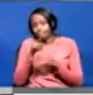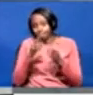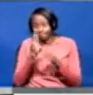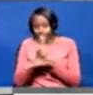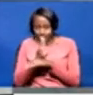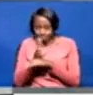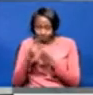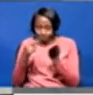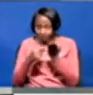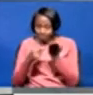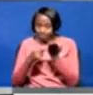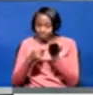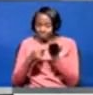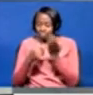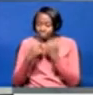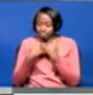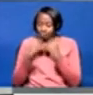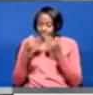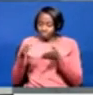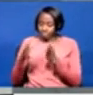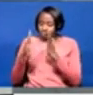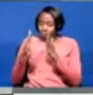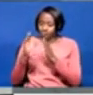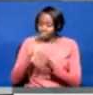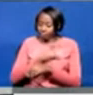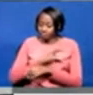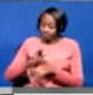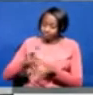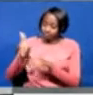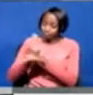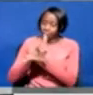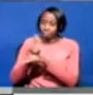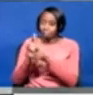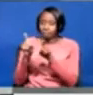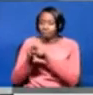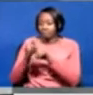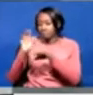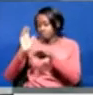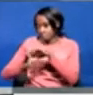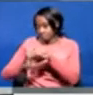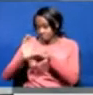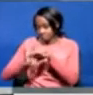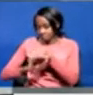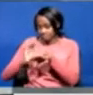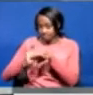jinsi ambavyo komisheni ya IBC imeitumia ni kizuri, manake inasaidia,